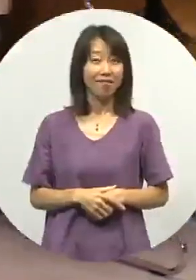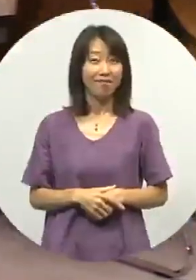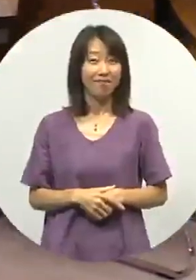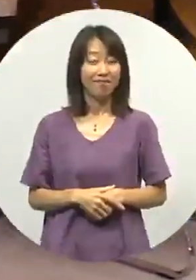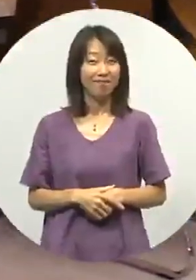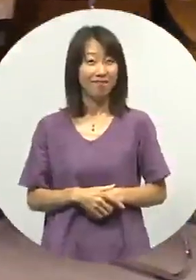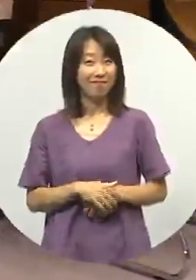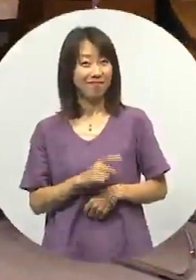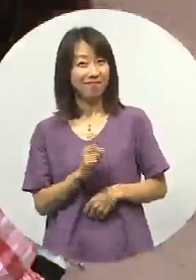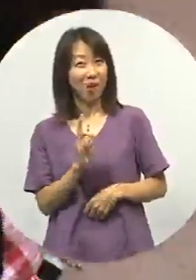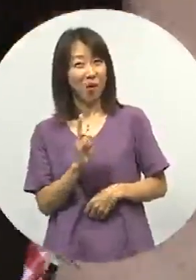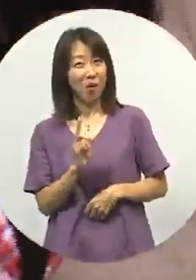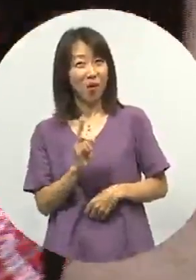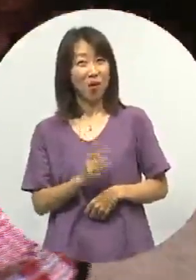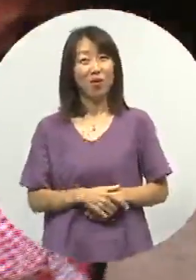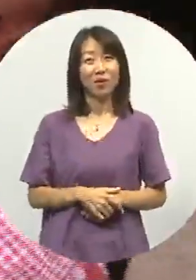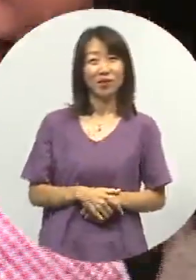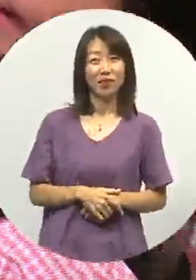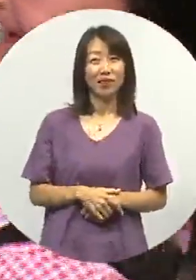て。